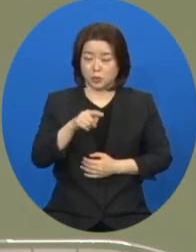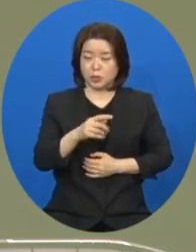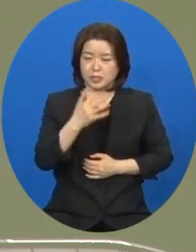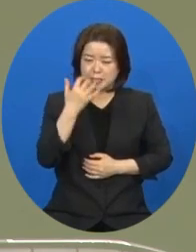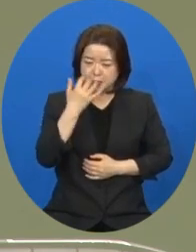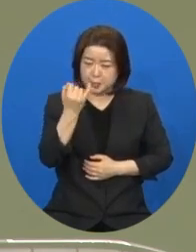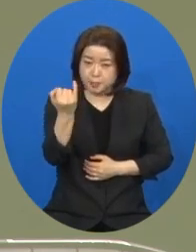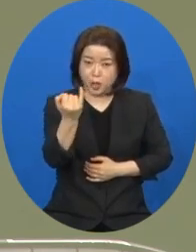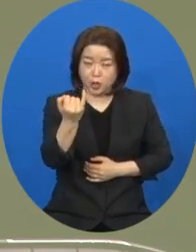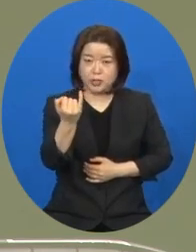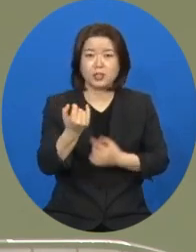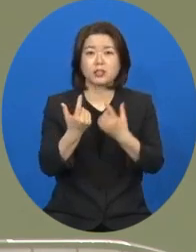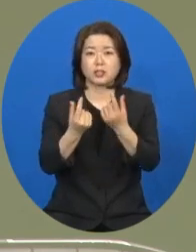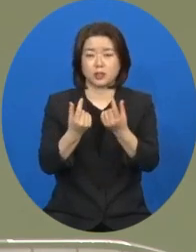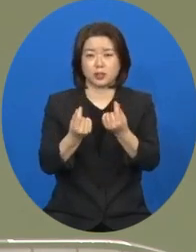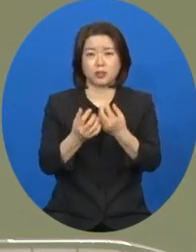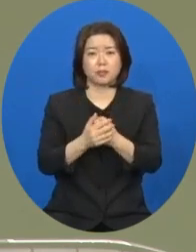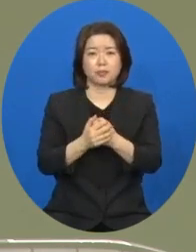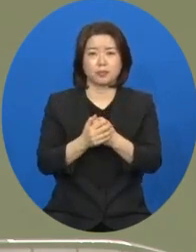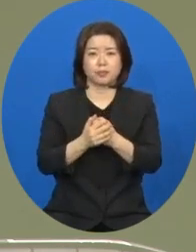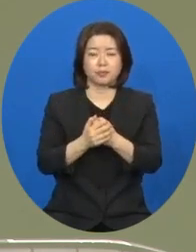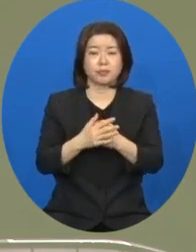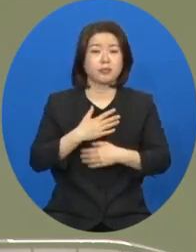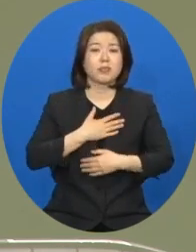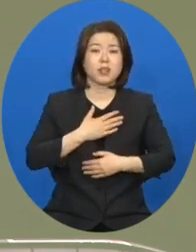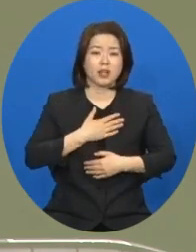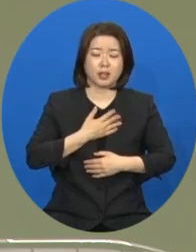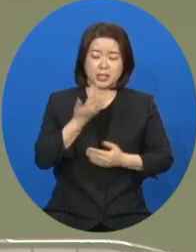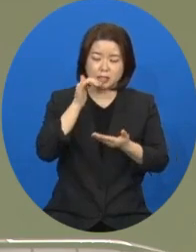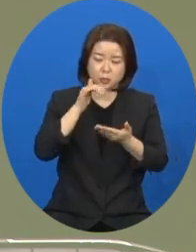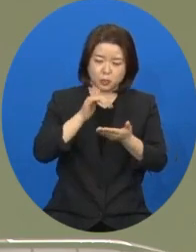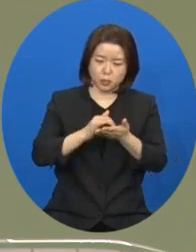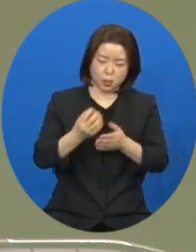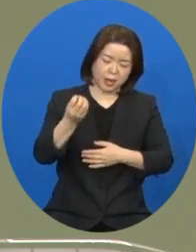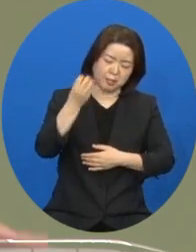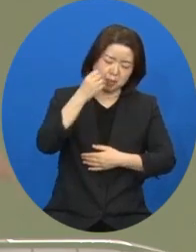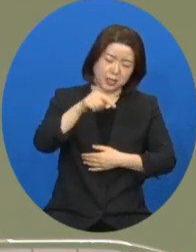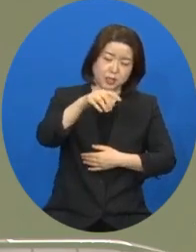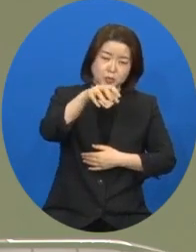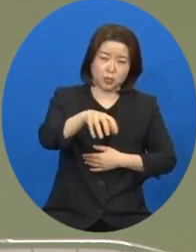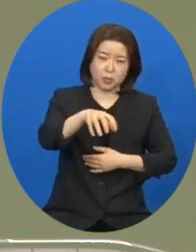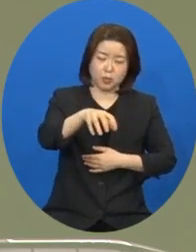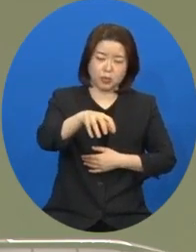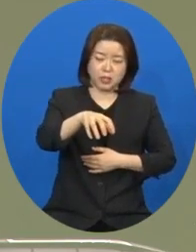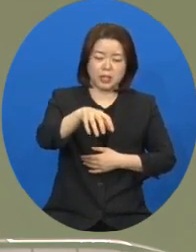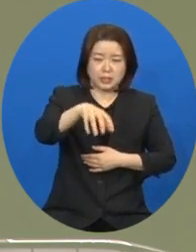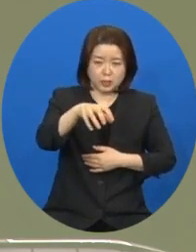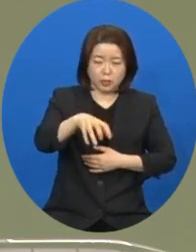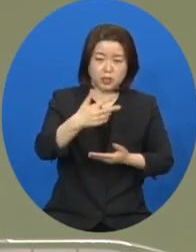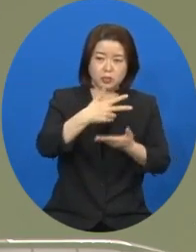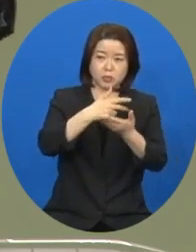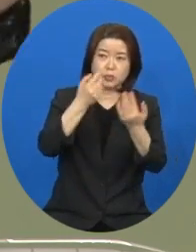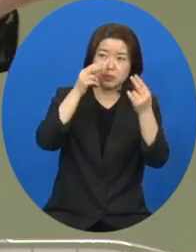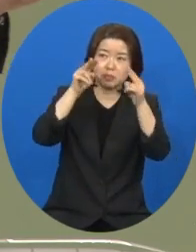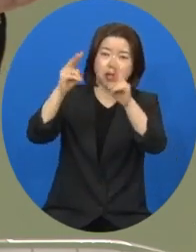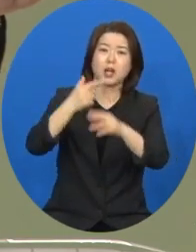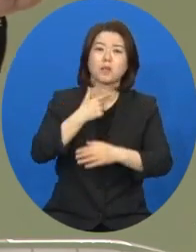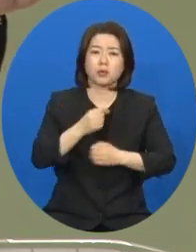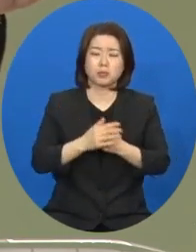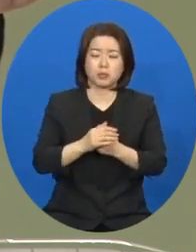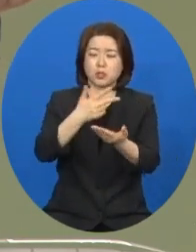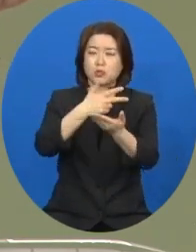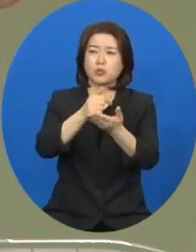간음하던 여인처럼 내가 돌에 맞는 그 자리에서 거기서 주님 바라보고 싶습니다. 주님